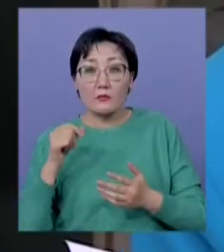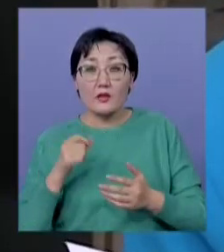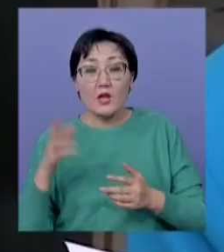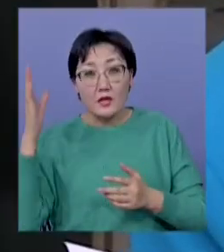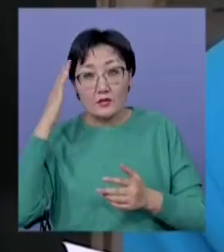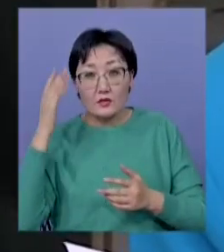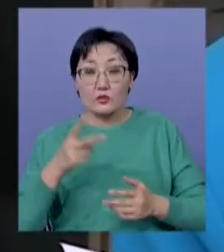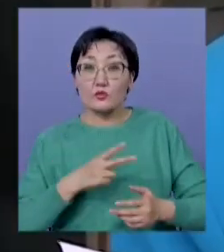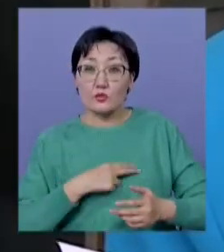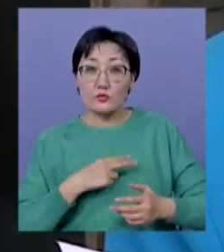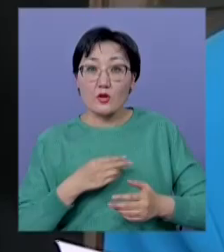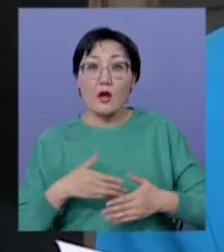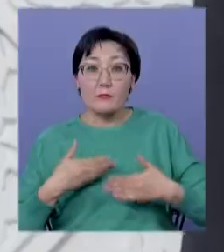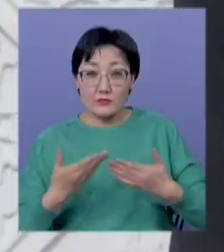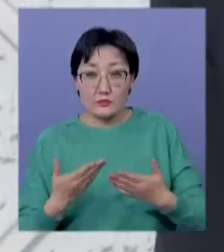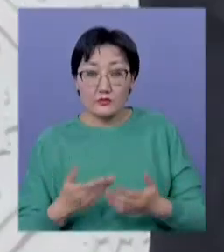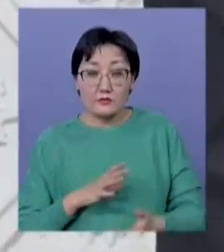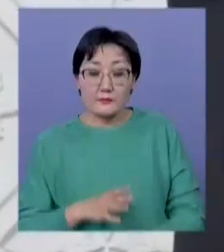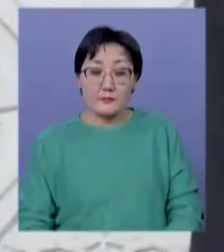дарыны төс белгісімен марапаттауды ұсынды.